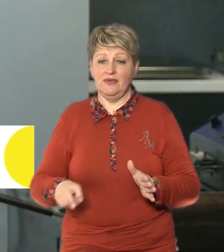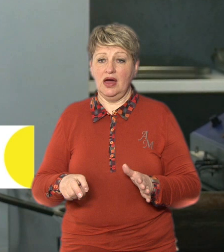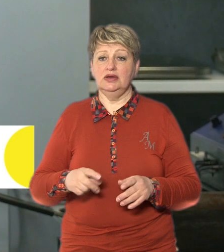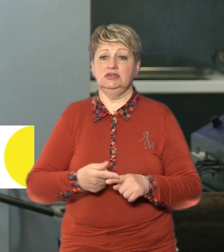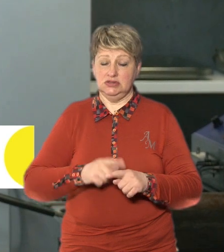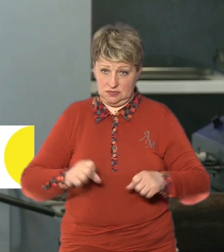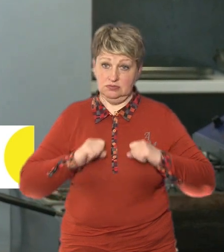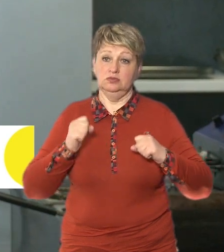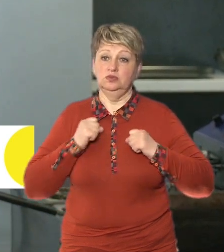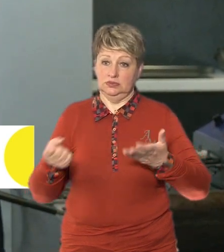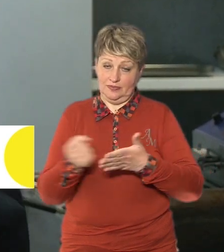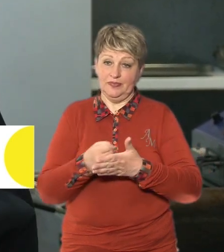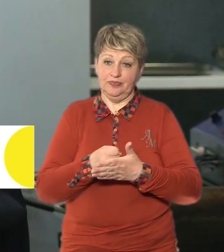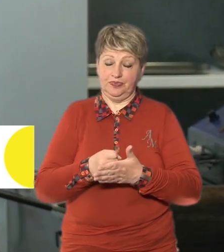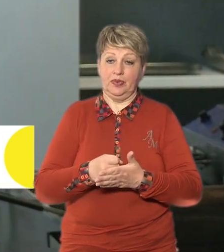І,